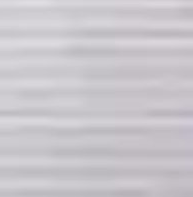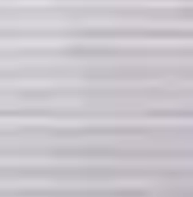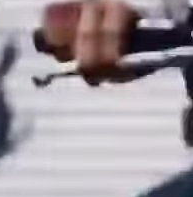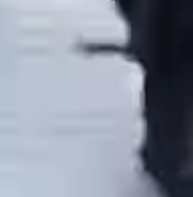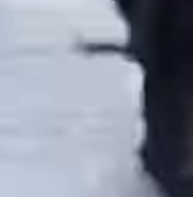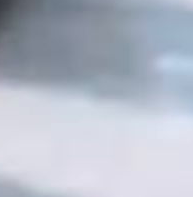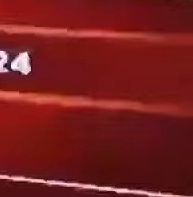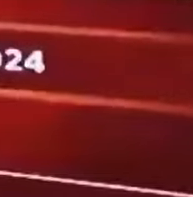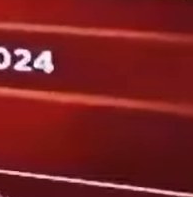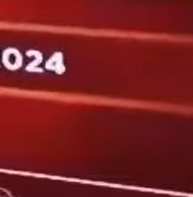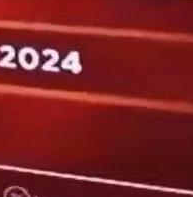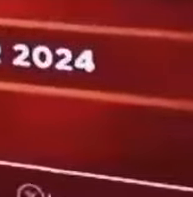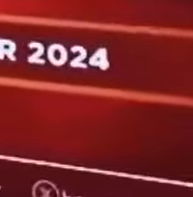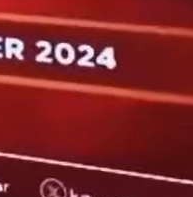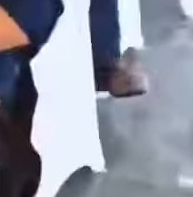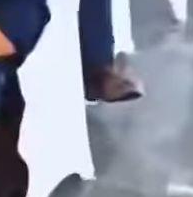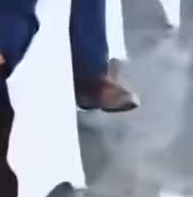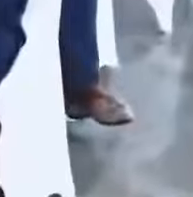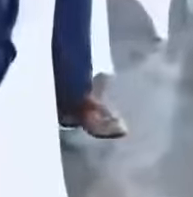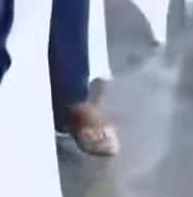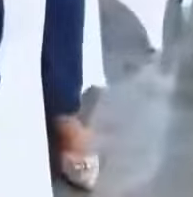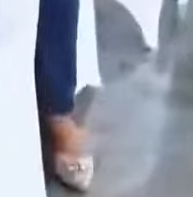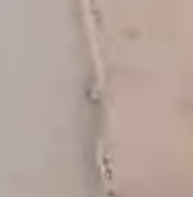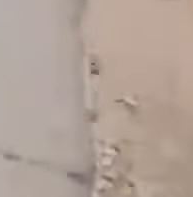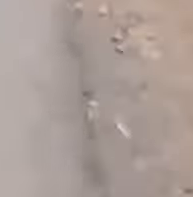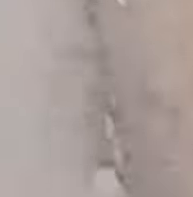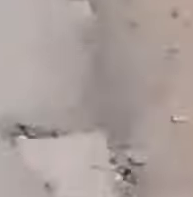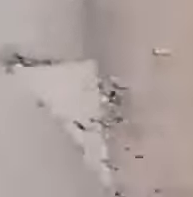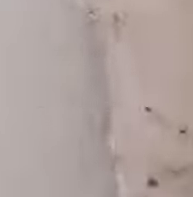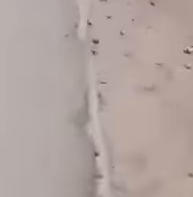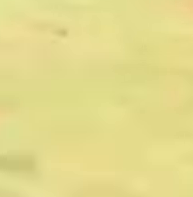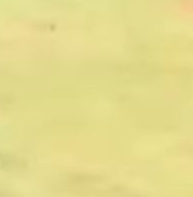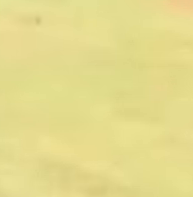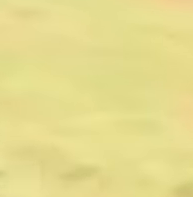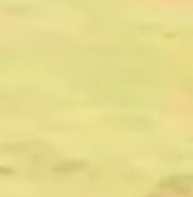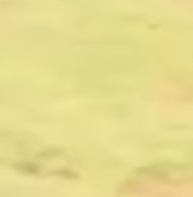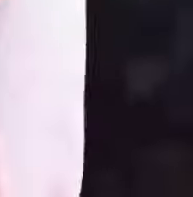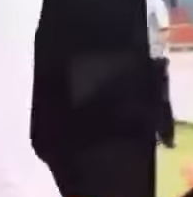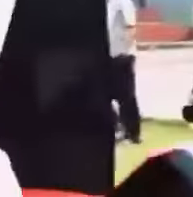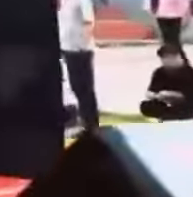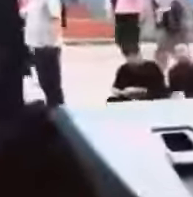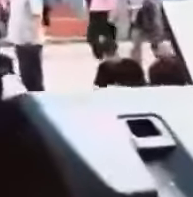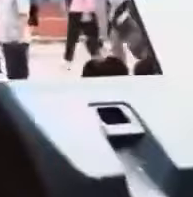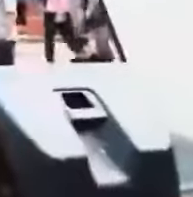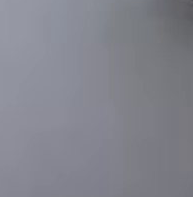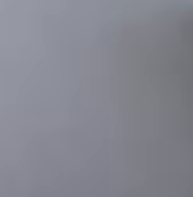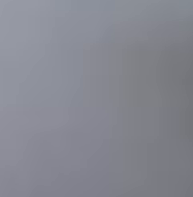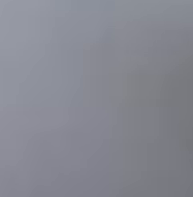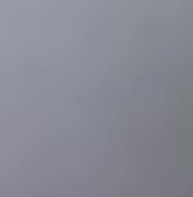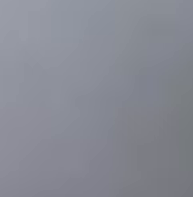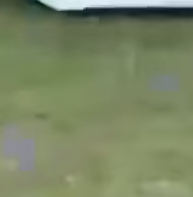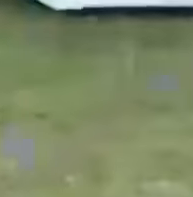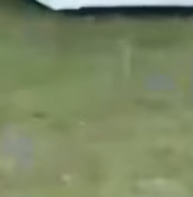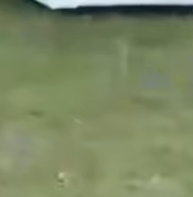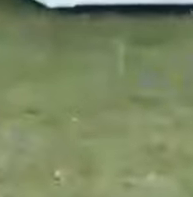hingga 16 November 2024. Touring Demokrasi, Road 27 November